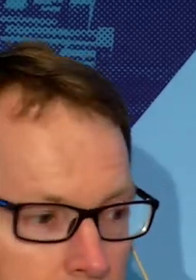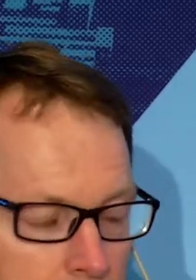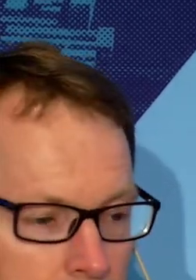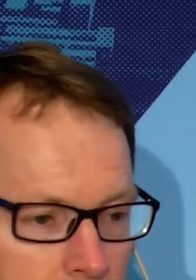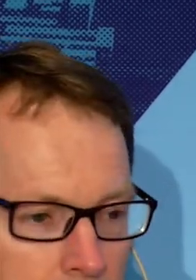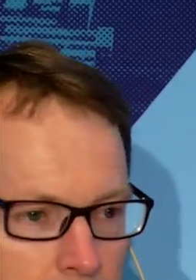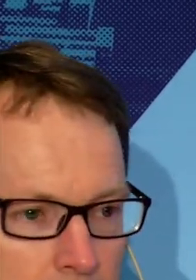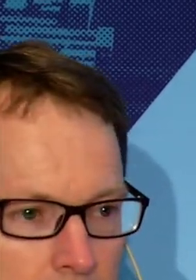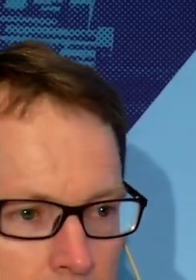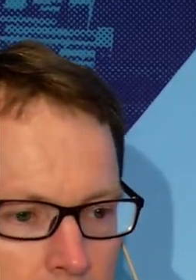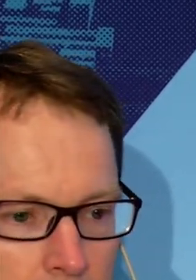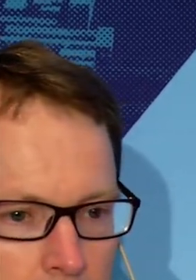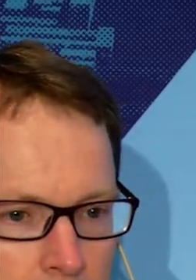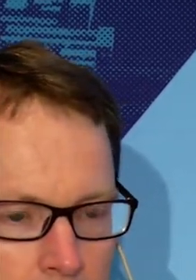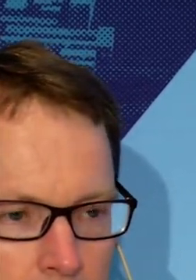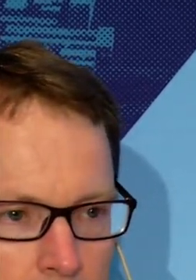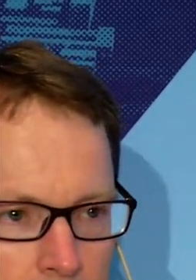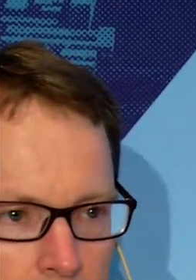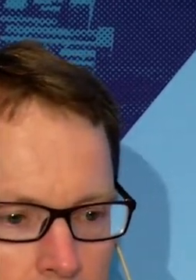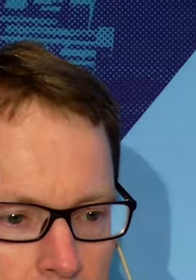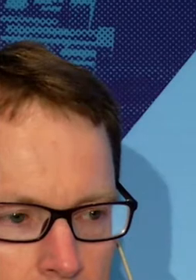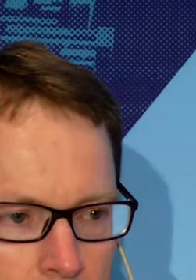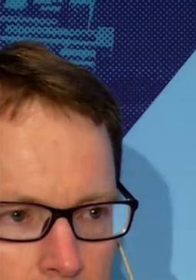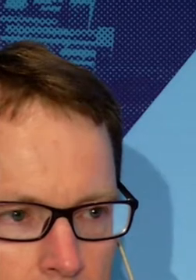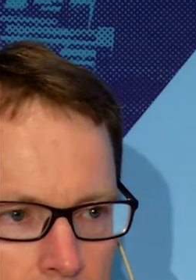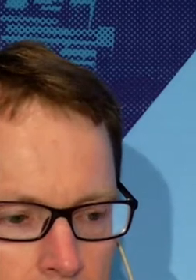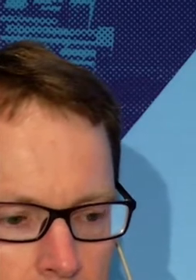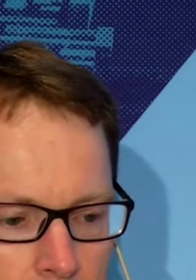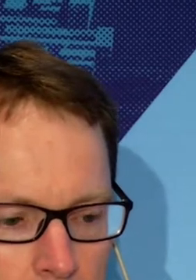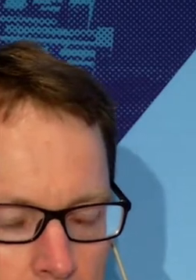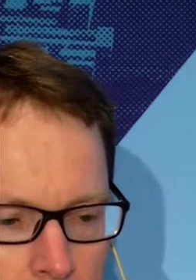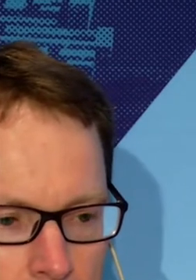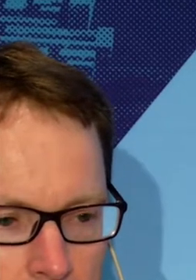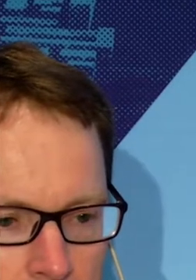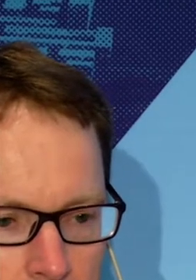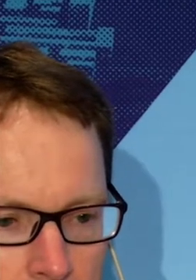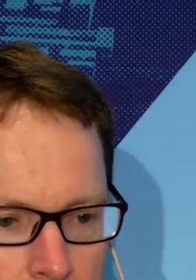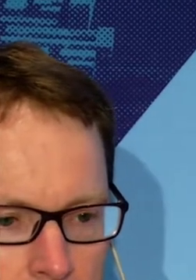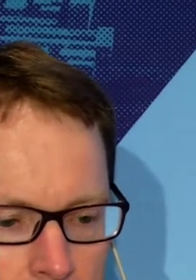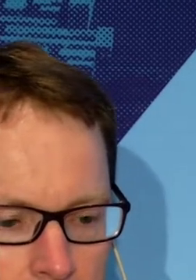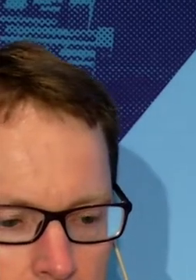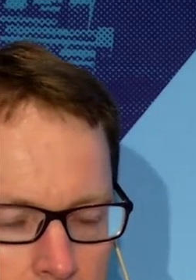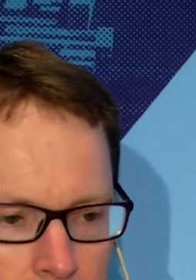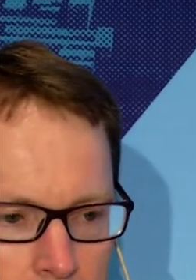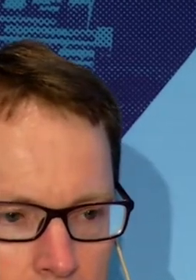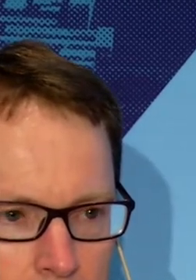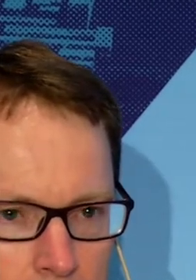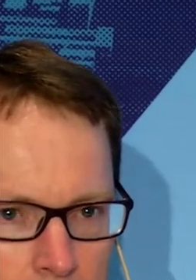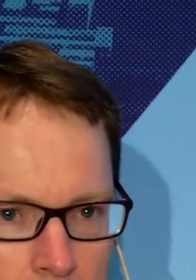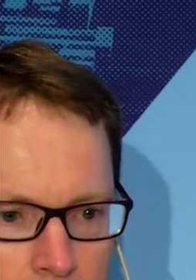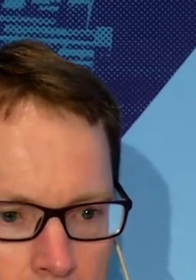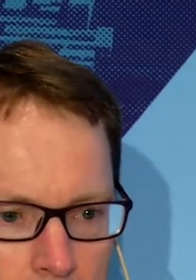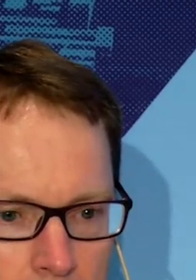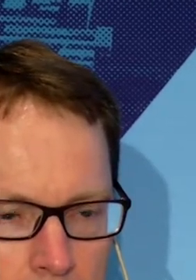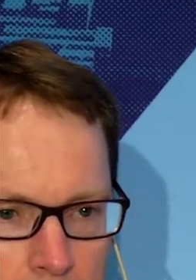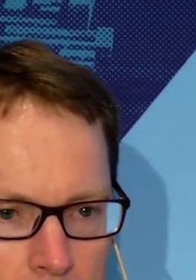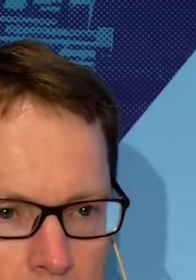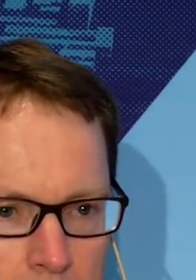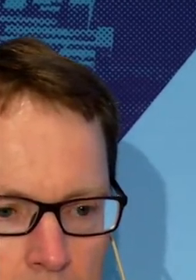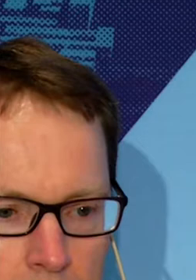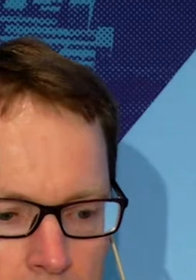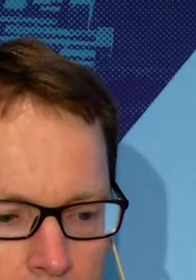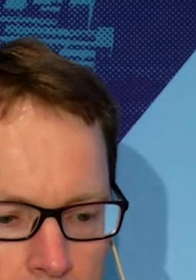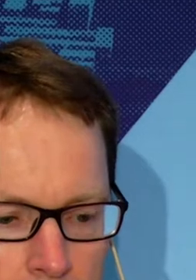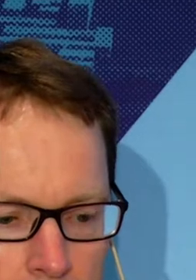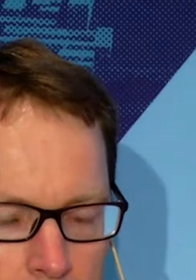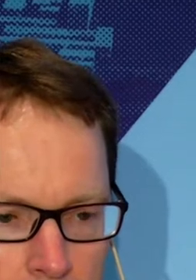utan det hela sträckningen mellan städerna genom två ytterligare kommuner. Det tarvar lite tid, så 2022 någonstans är vi framme